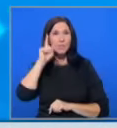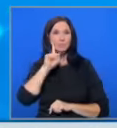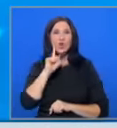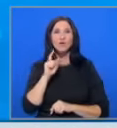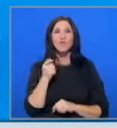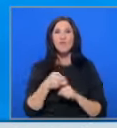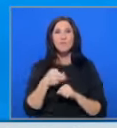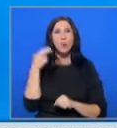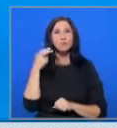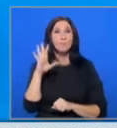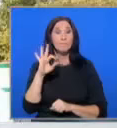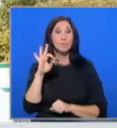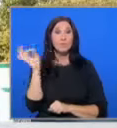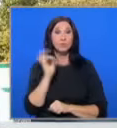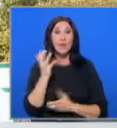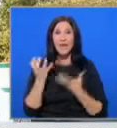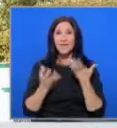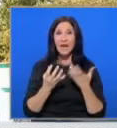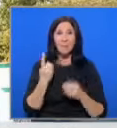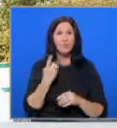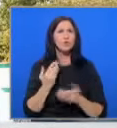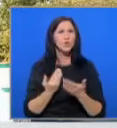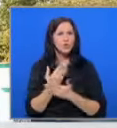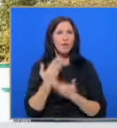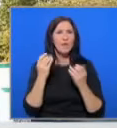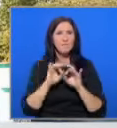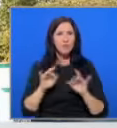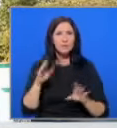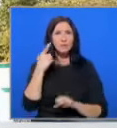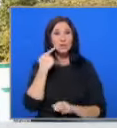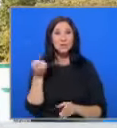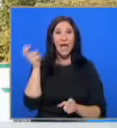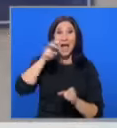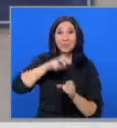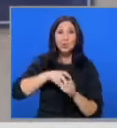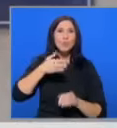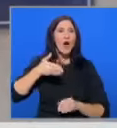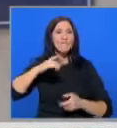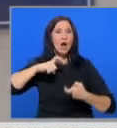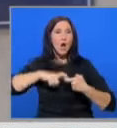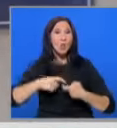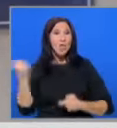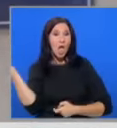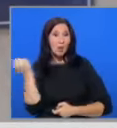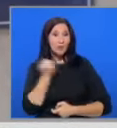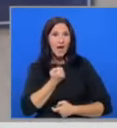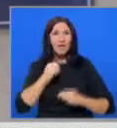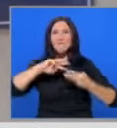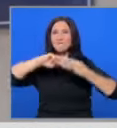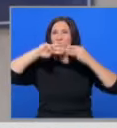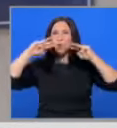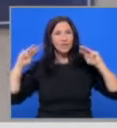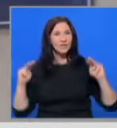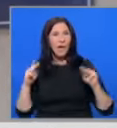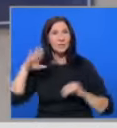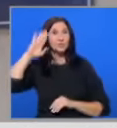с 50% изгаряне. По първоначални данни, младежът се е качил върху вагон и е ударен от волтовата дъга. Служител на гарата